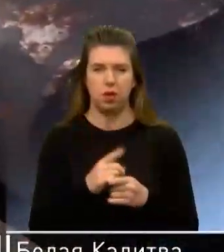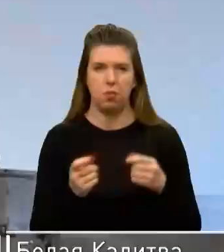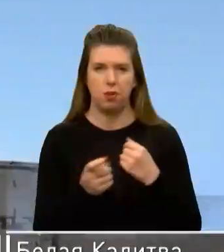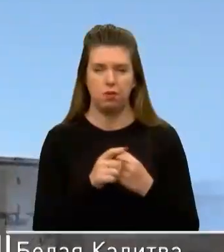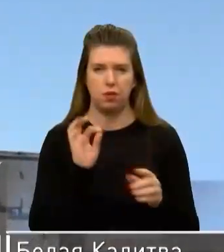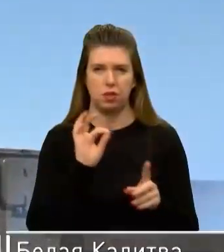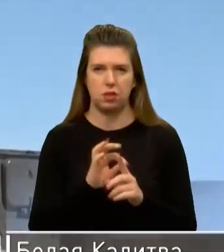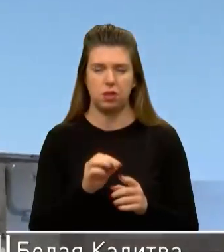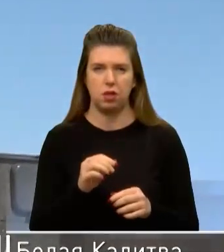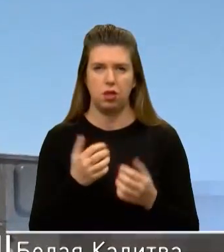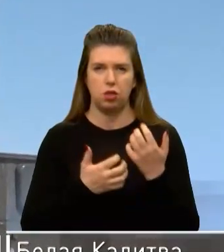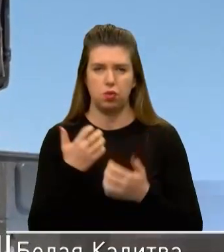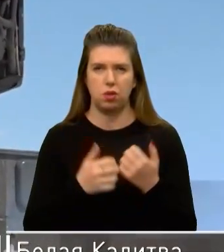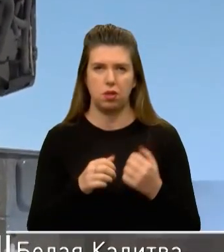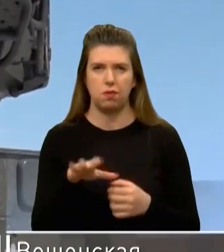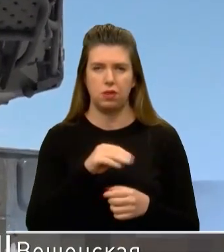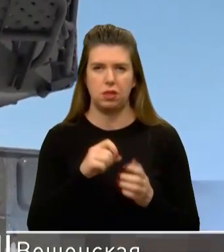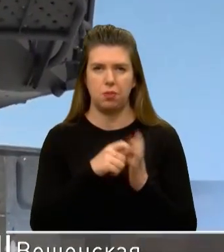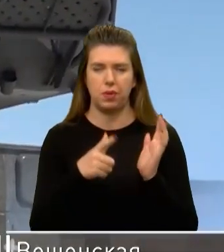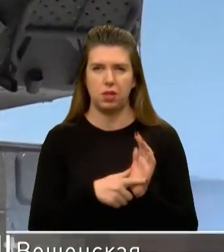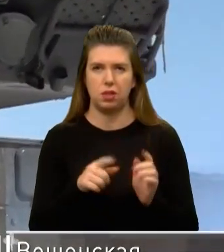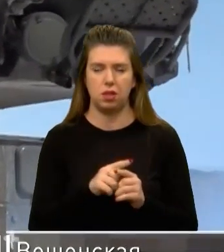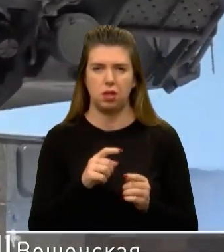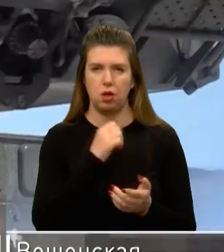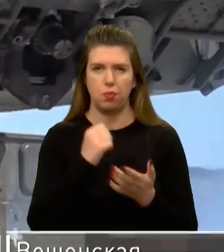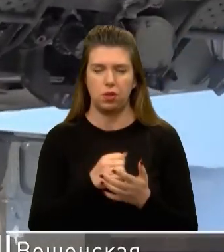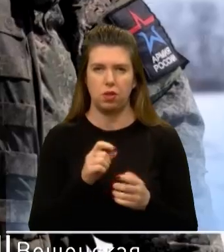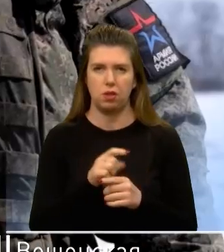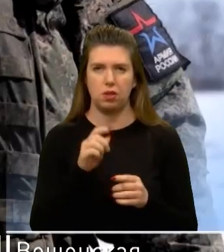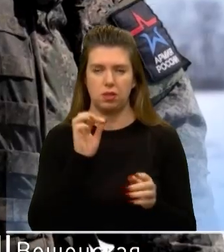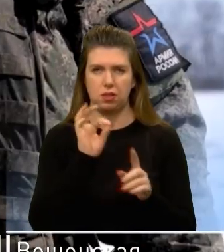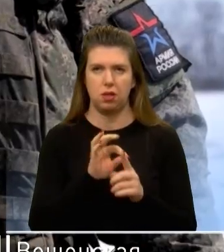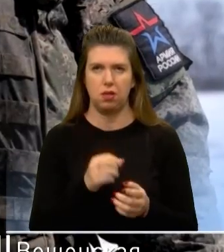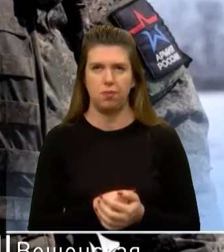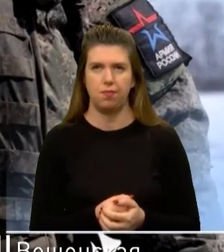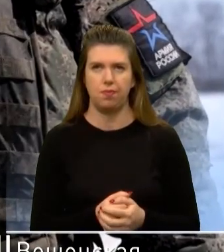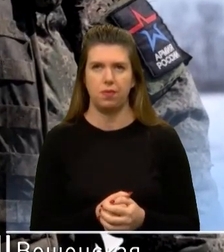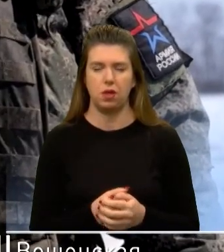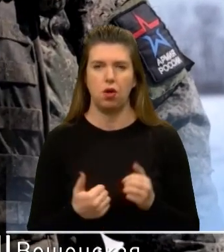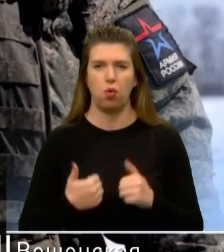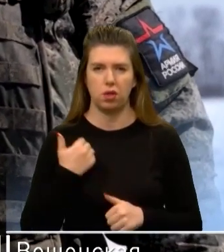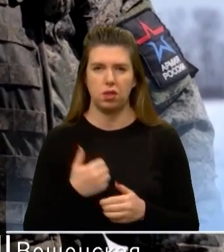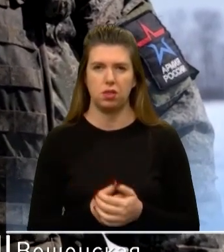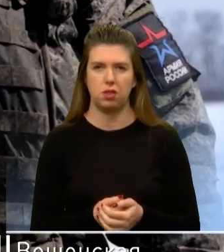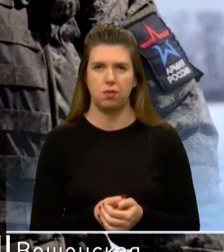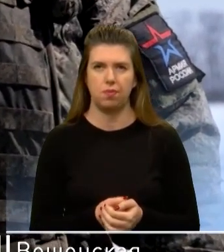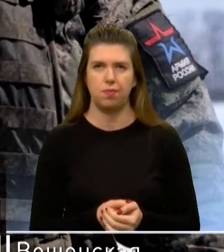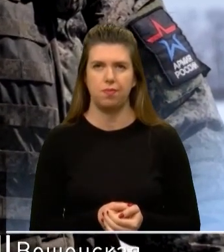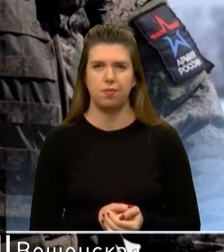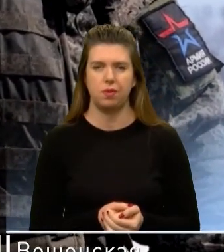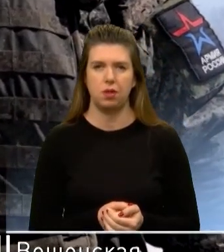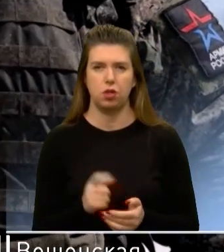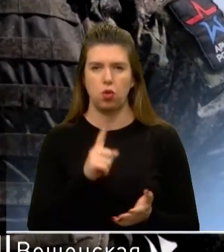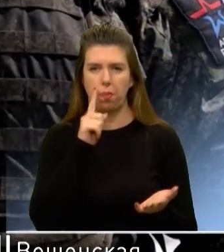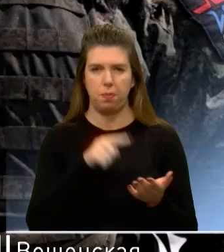цель на счету этого расчёта 17 подтверждённых сбитых целей гордость то что